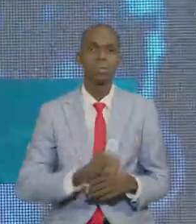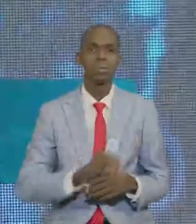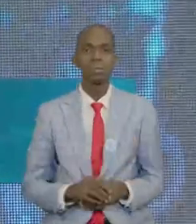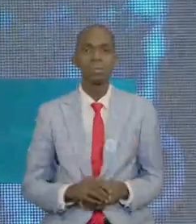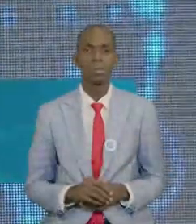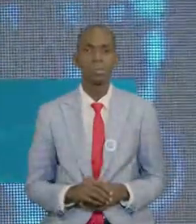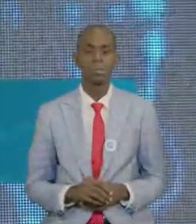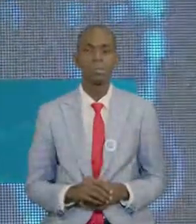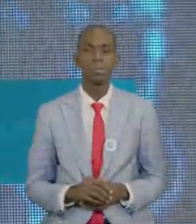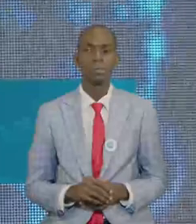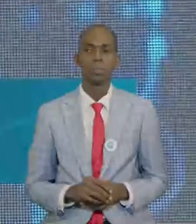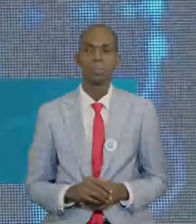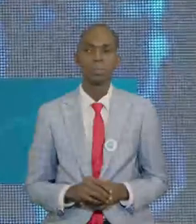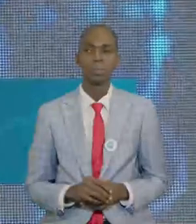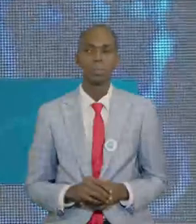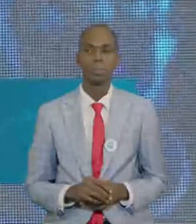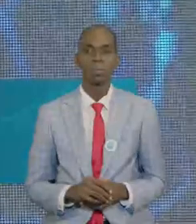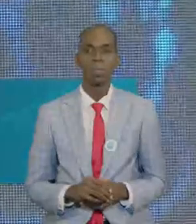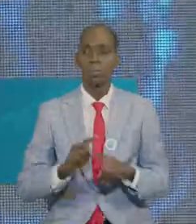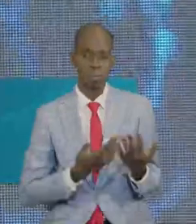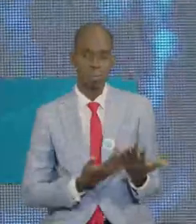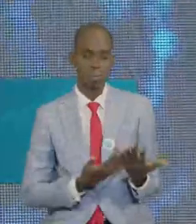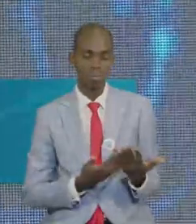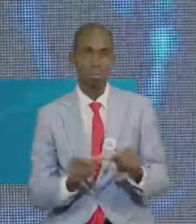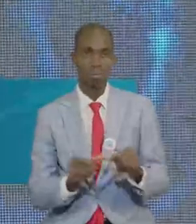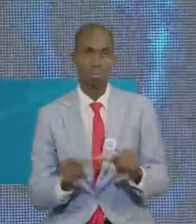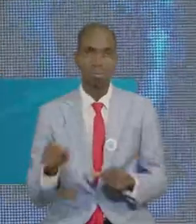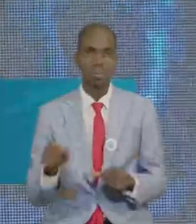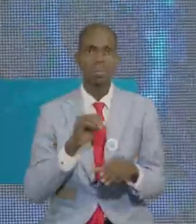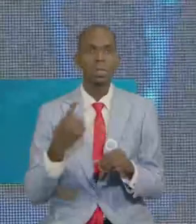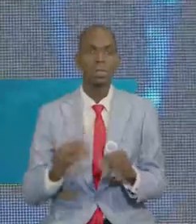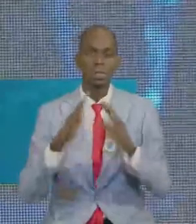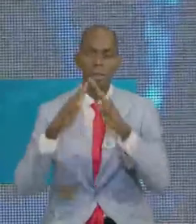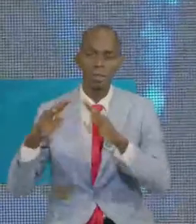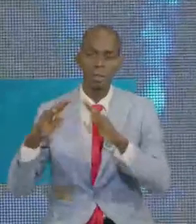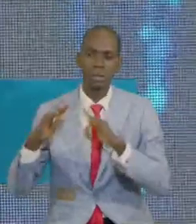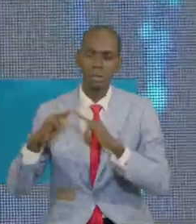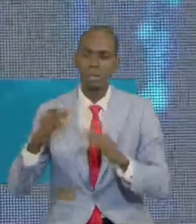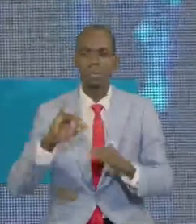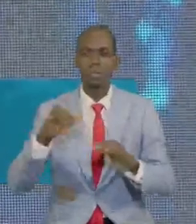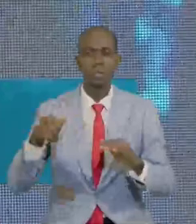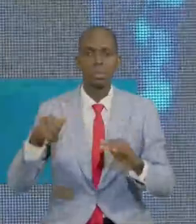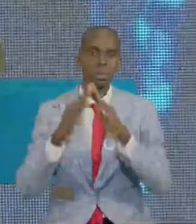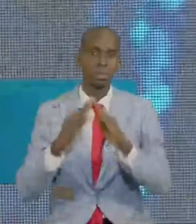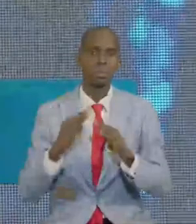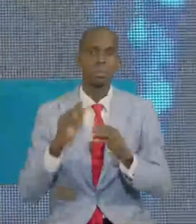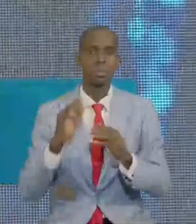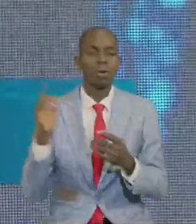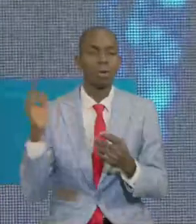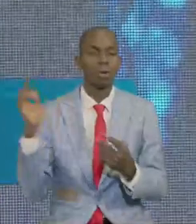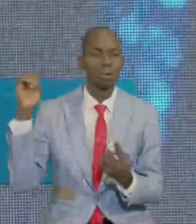promis. But tarry ye in the city of Jerusalem. Mais vous restez dans la ville. Until ye